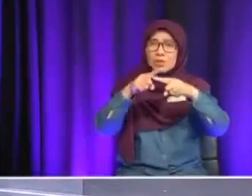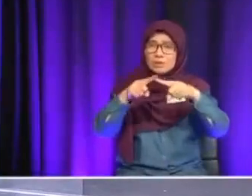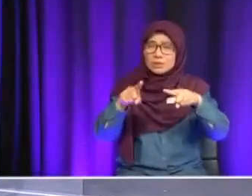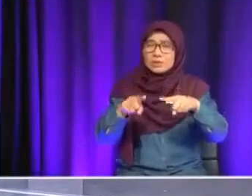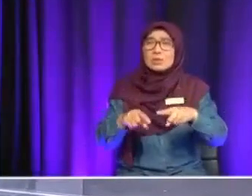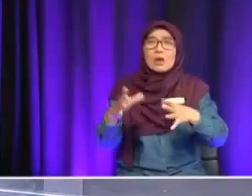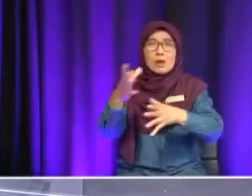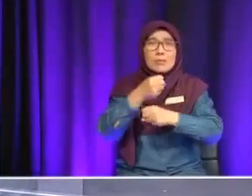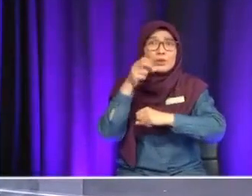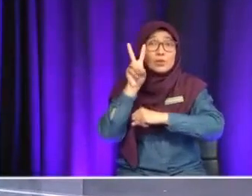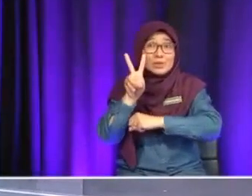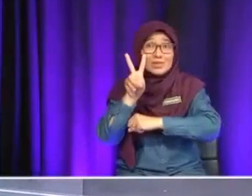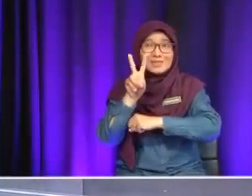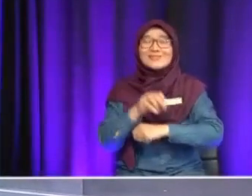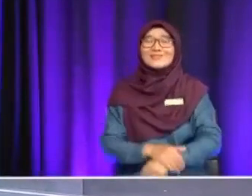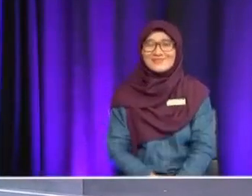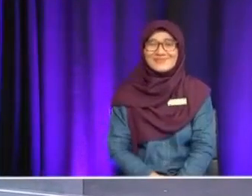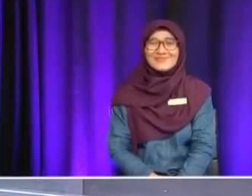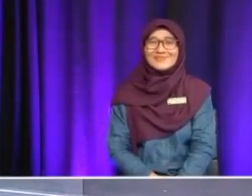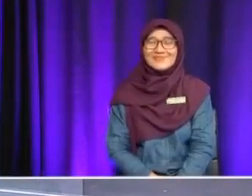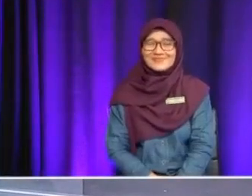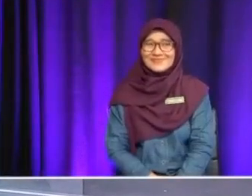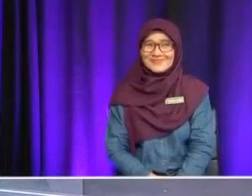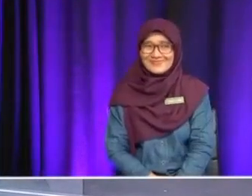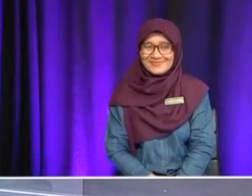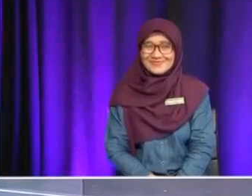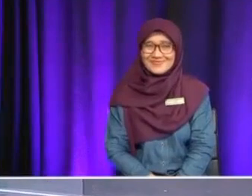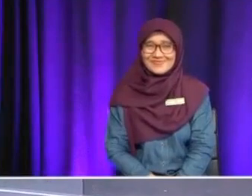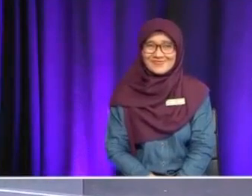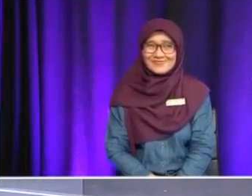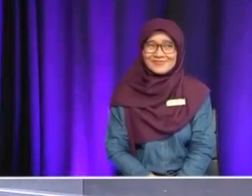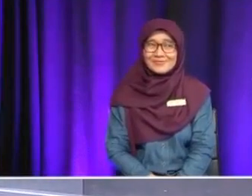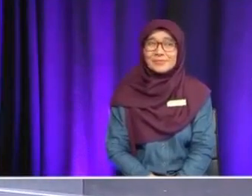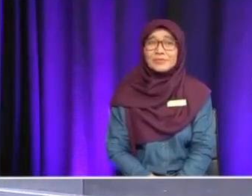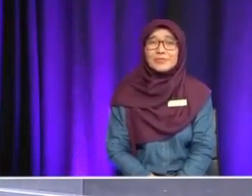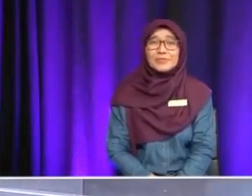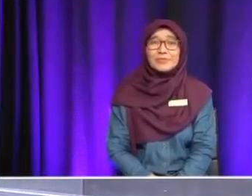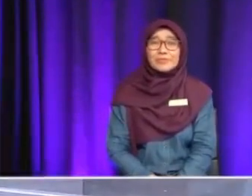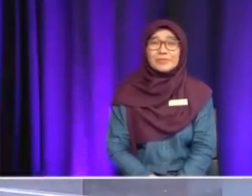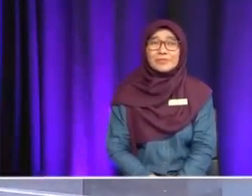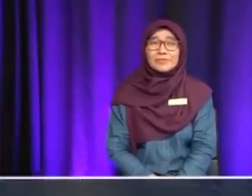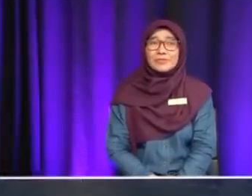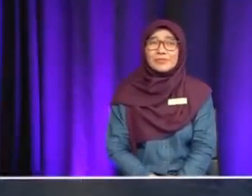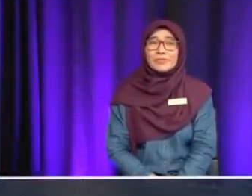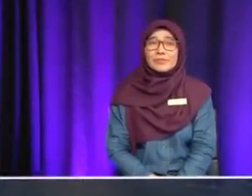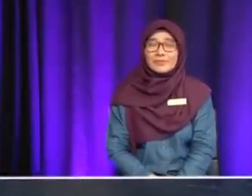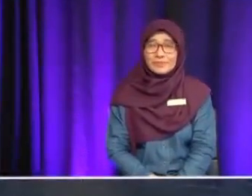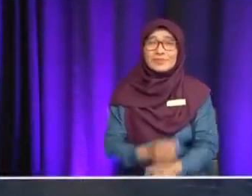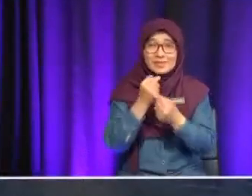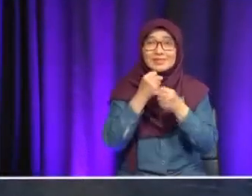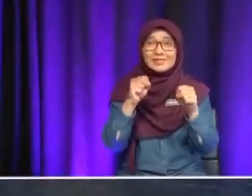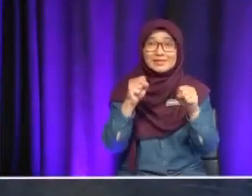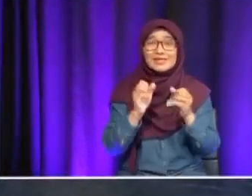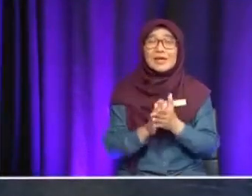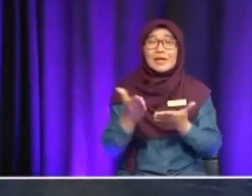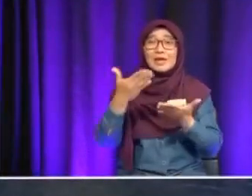dua ganjaran dua untuk ganjaran. Dia. Terbaik. Okey, Ustazah. Okey, seterusnya. Bersedia anak-anak, kita